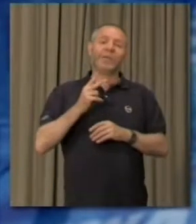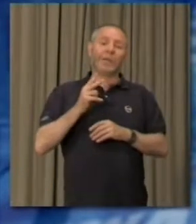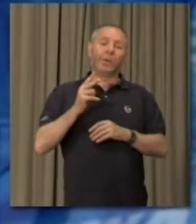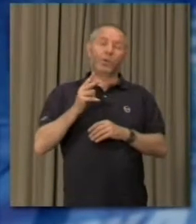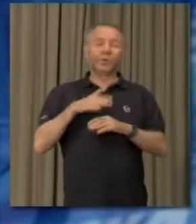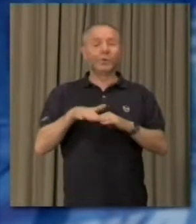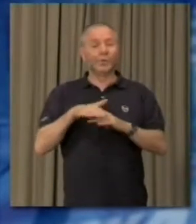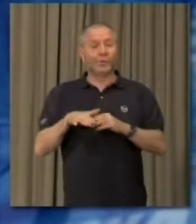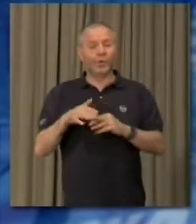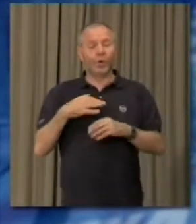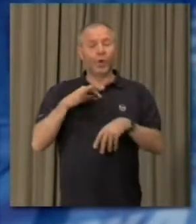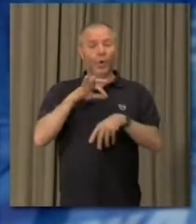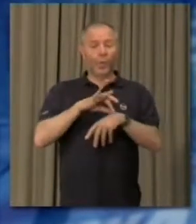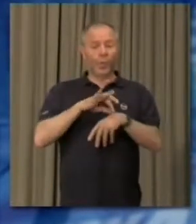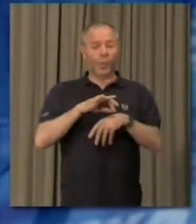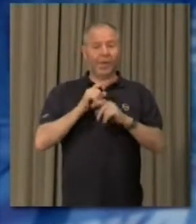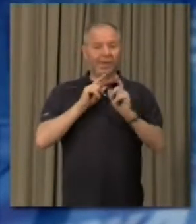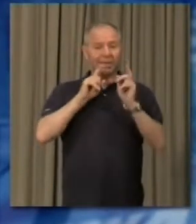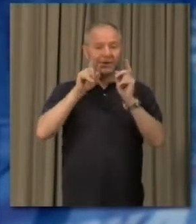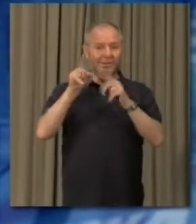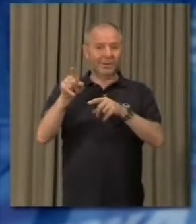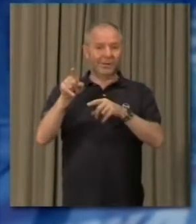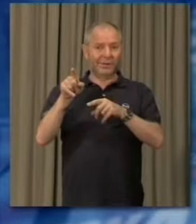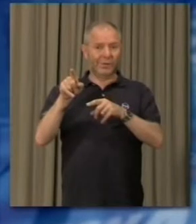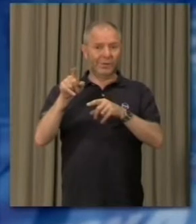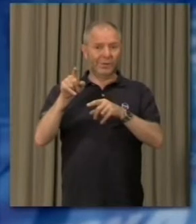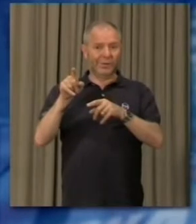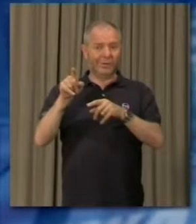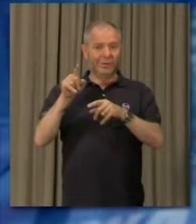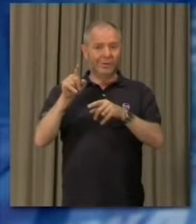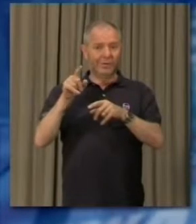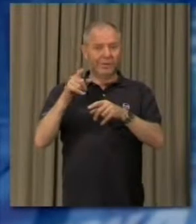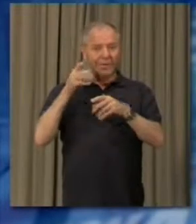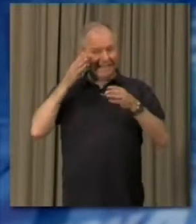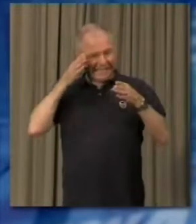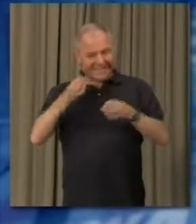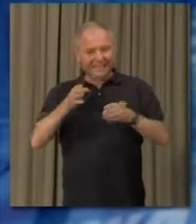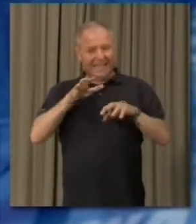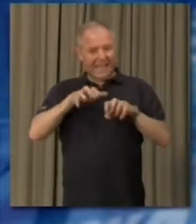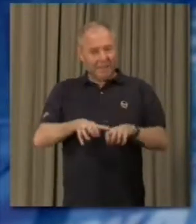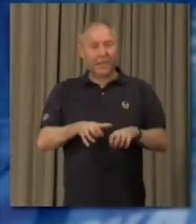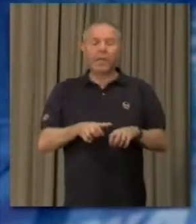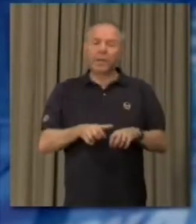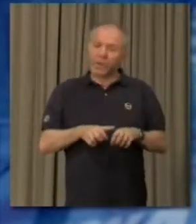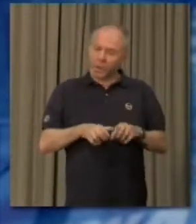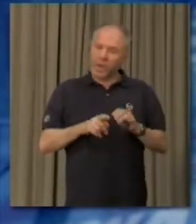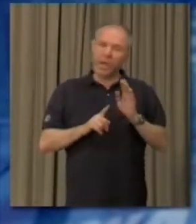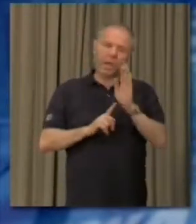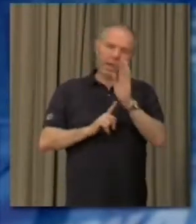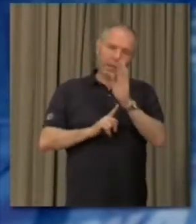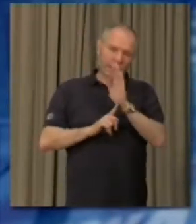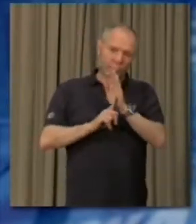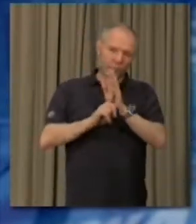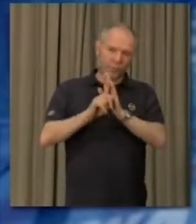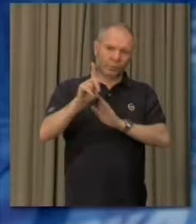hanno quel tipo di qualità, il risultato che si coglierà di conseguenza non